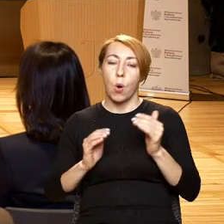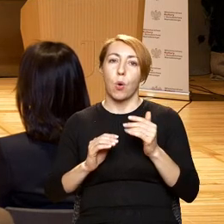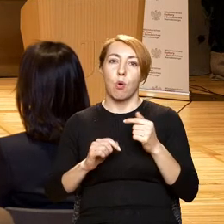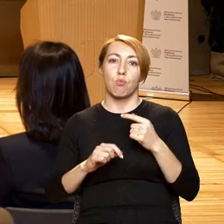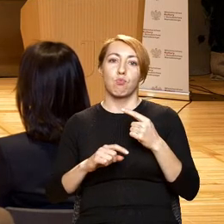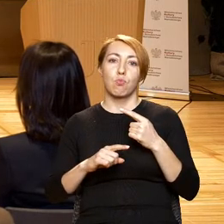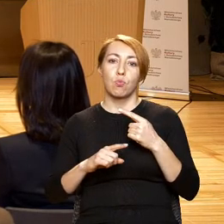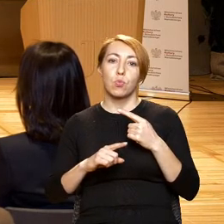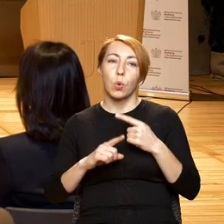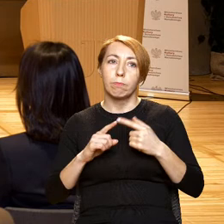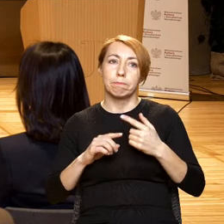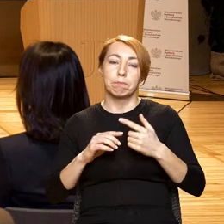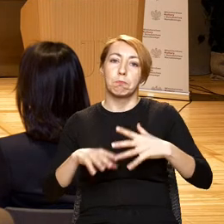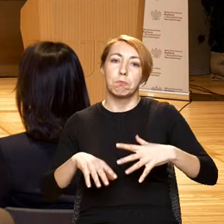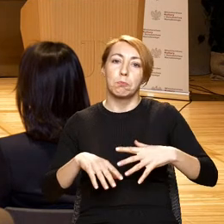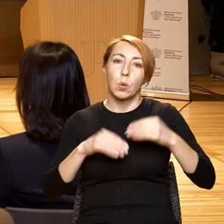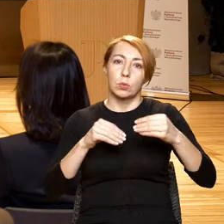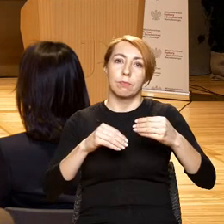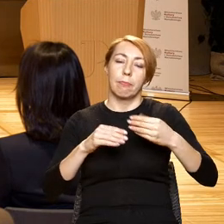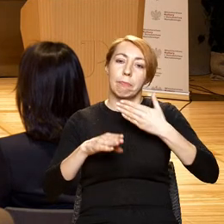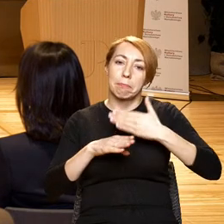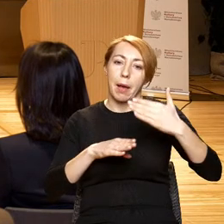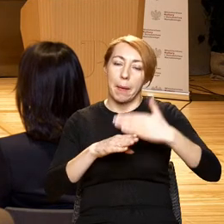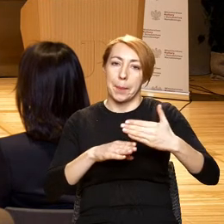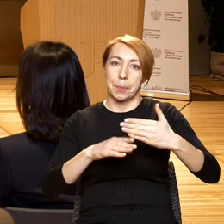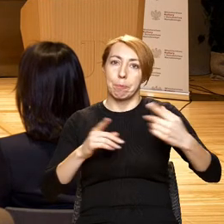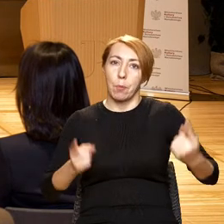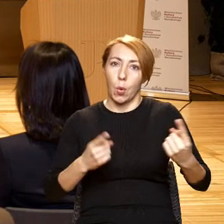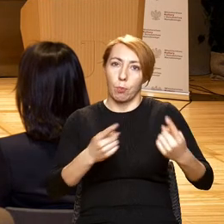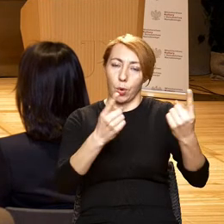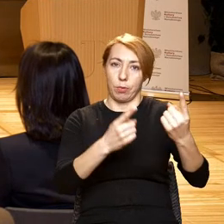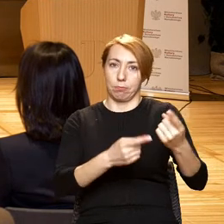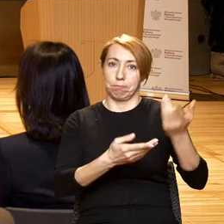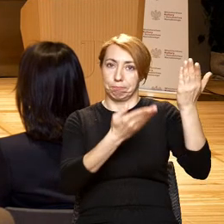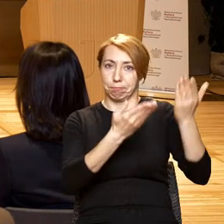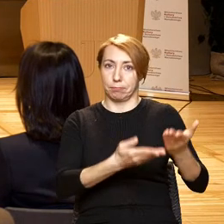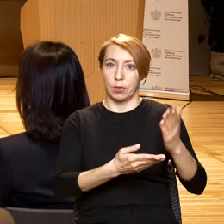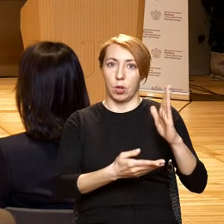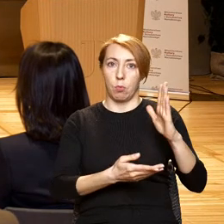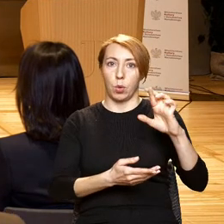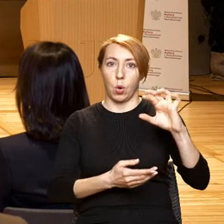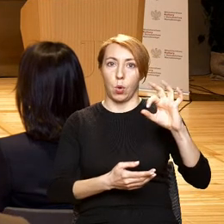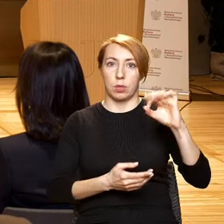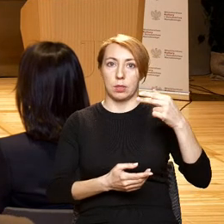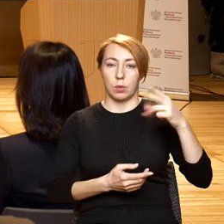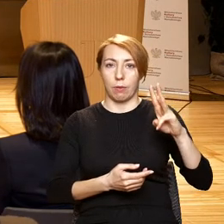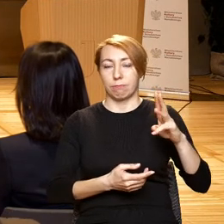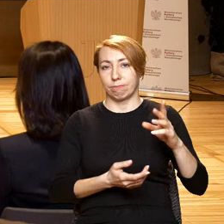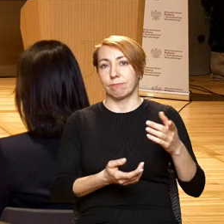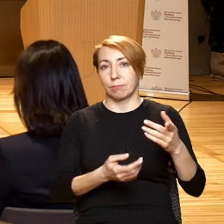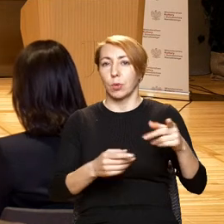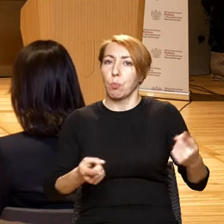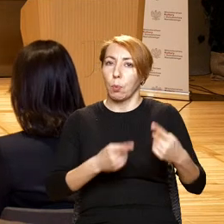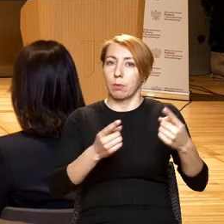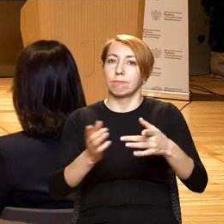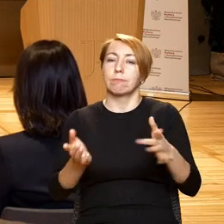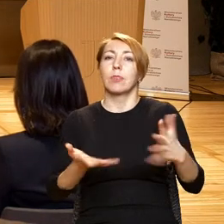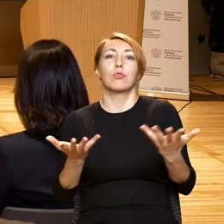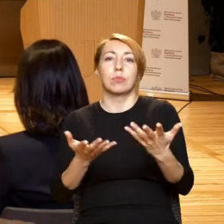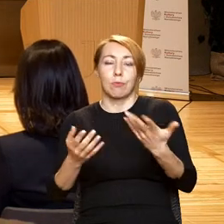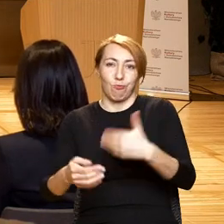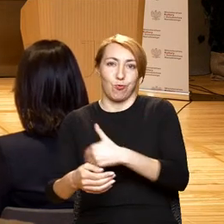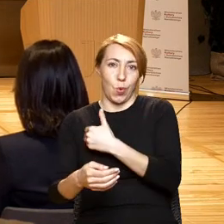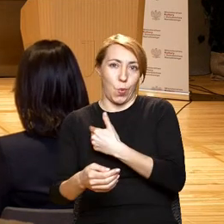jakimś wyjściem do dalszej popularyzacji tej postaci, ale właśnie w szkołach, wśród młodzieży. Dziękuję. Dziękuję